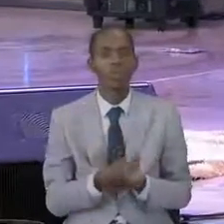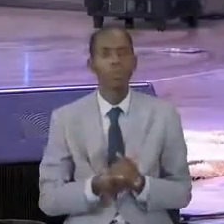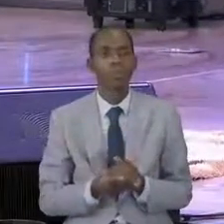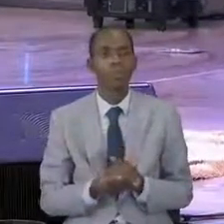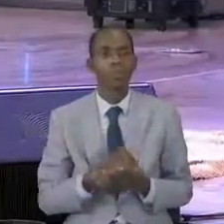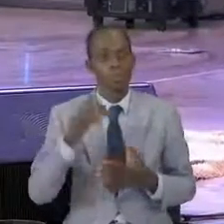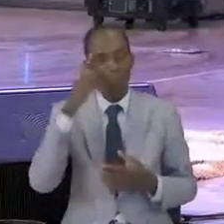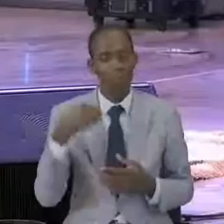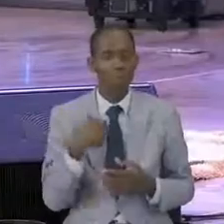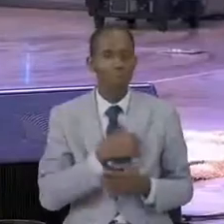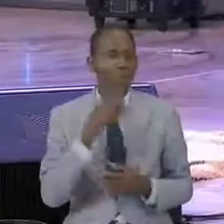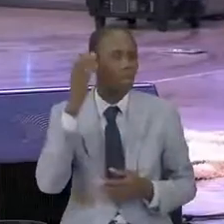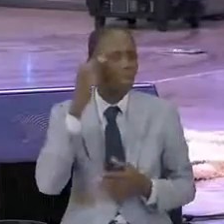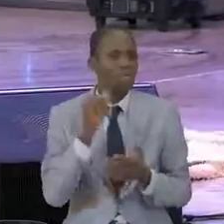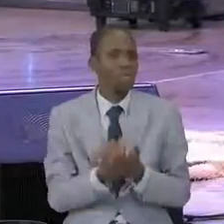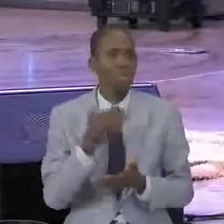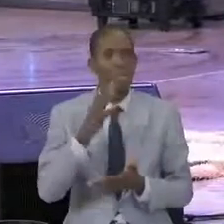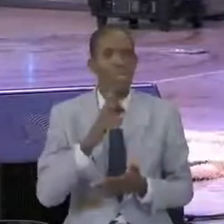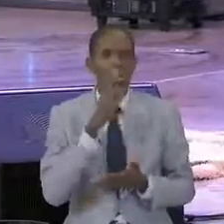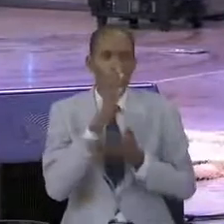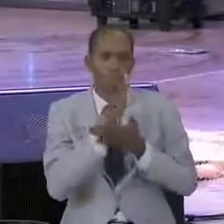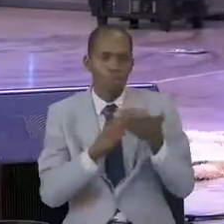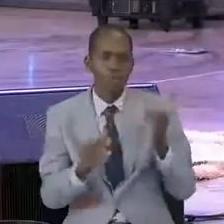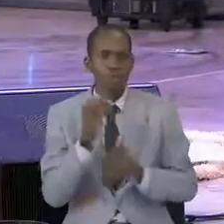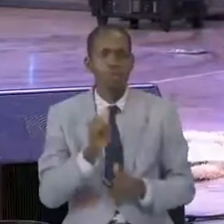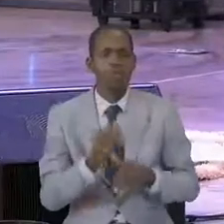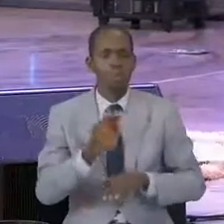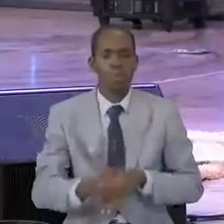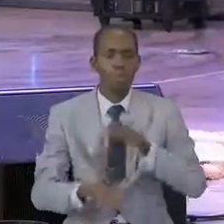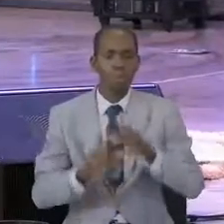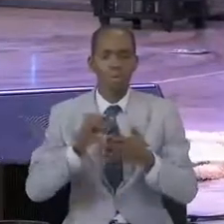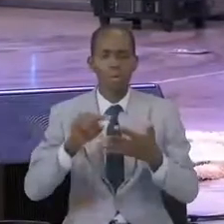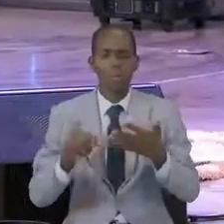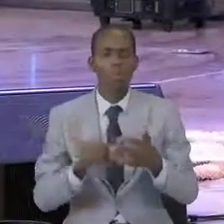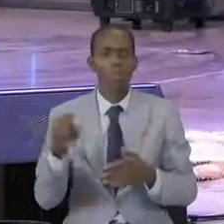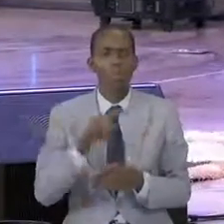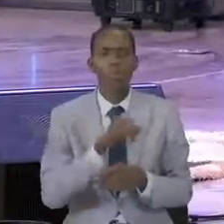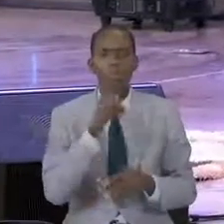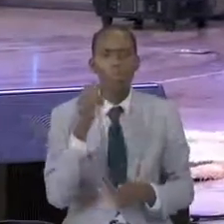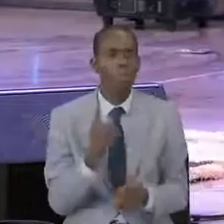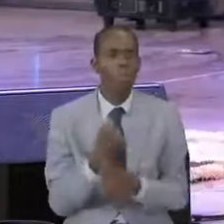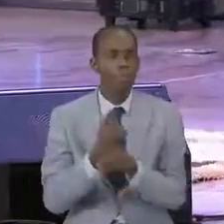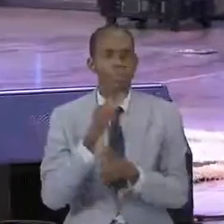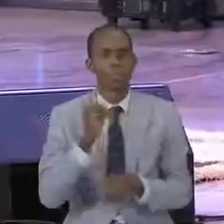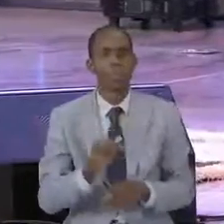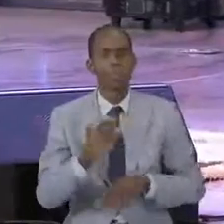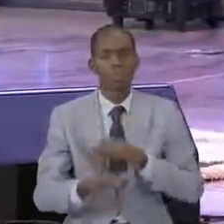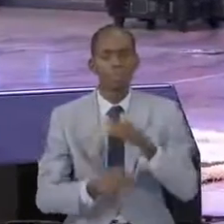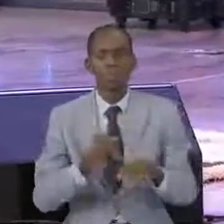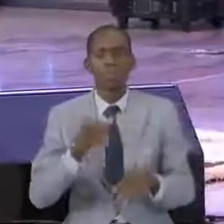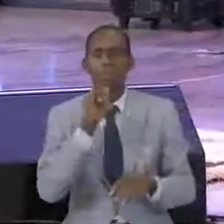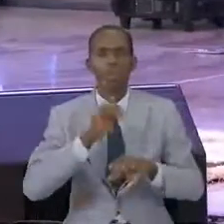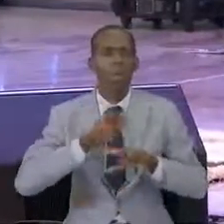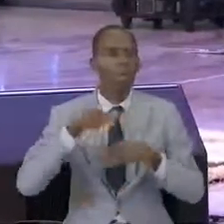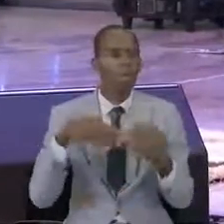cependant qui en a parmi vous quelques-uns qui vivent dans le désordre qui ne